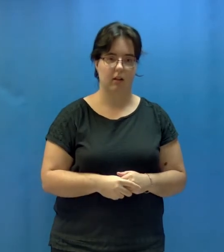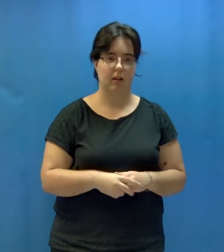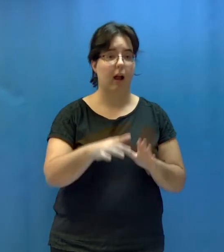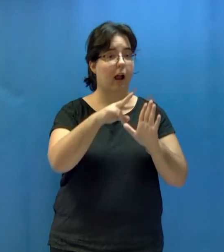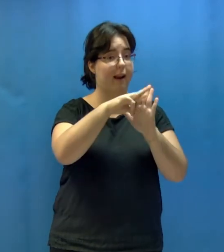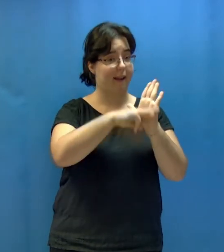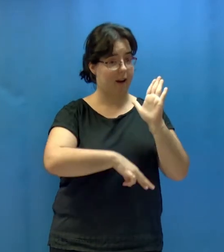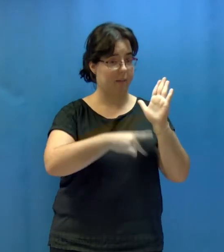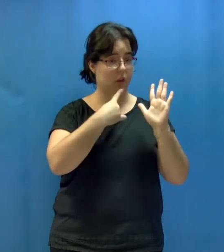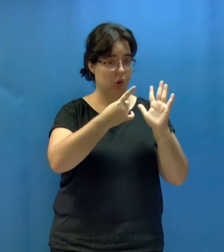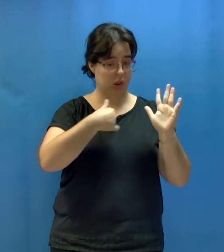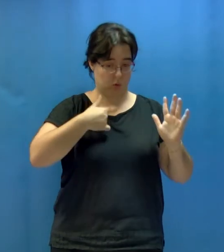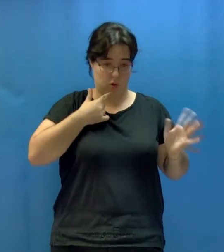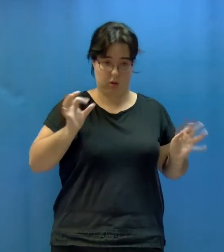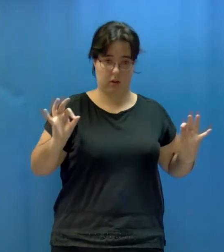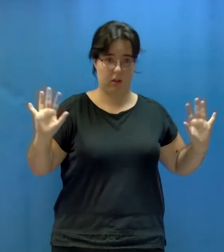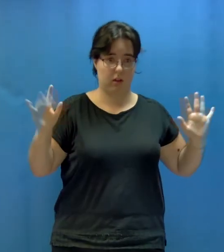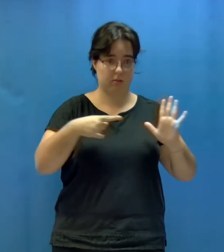lo digo yo.